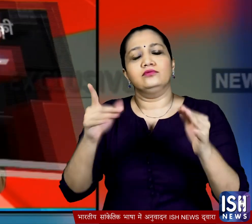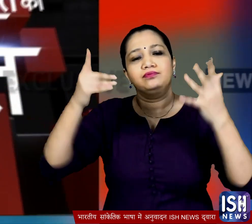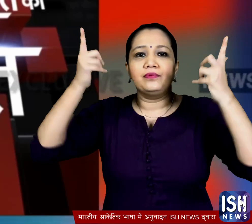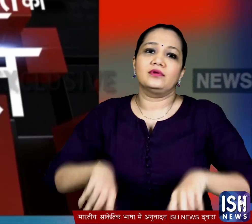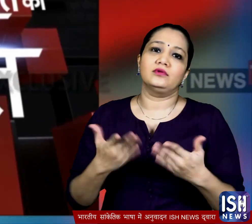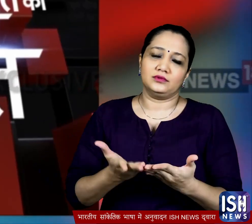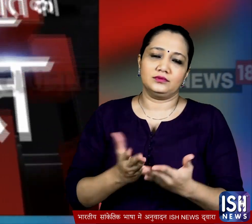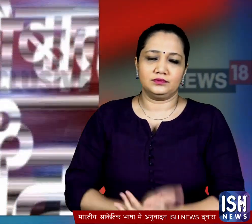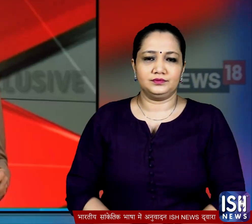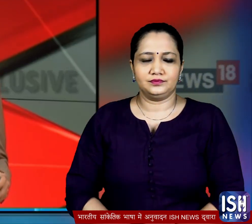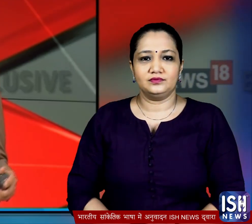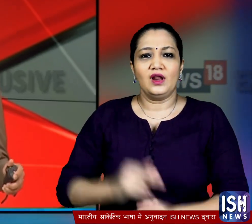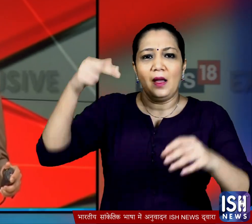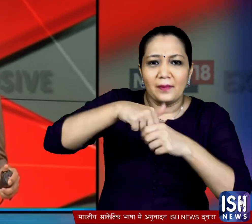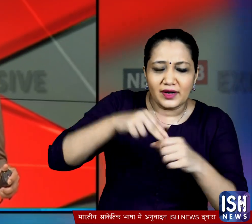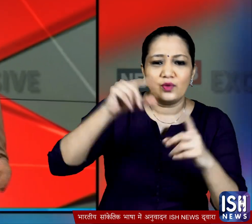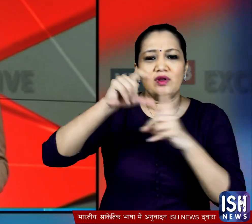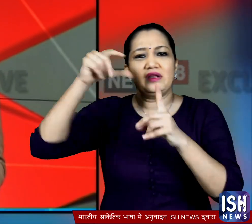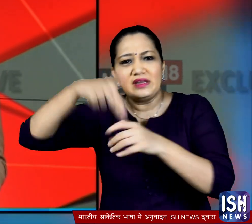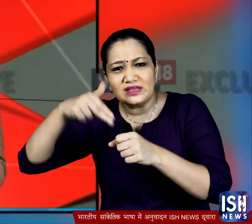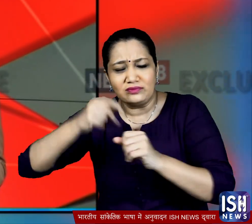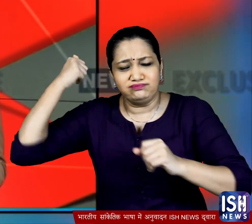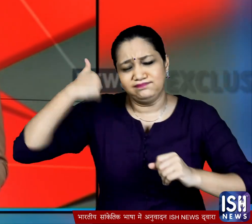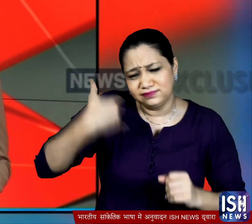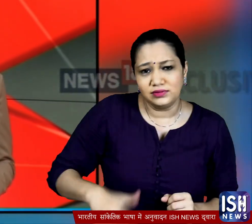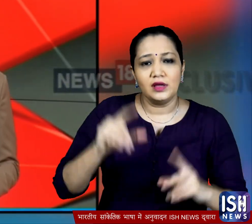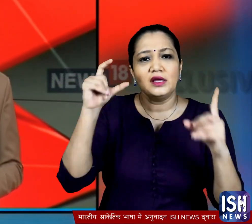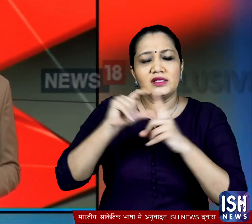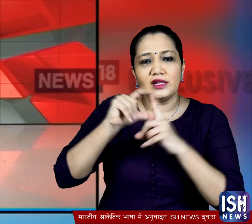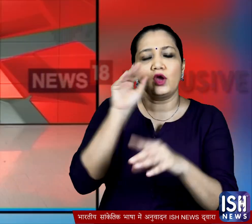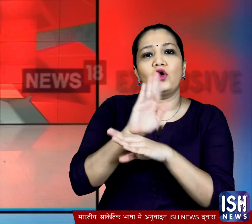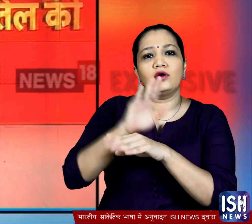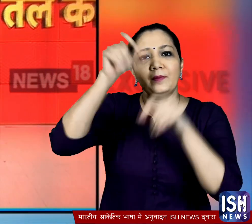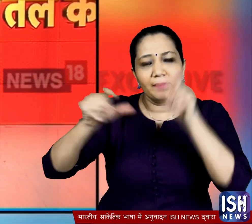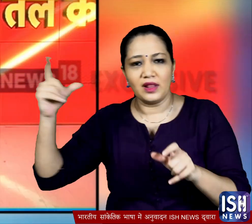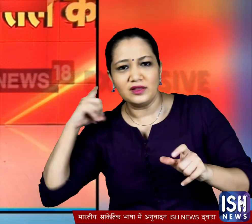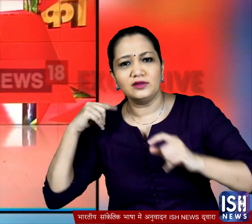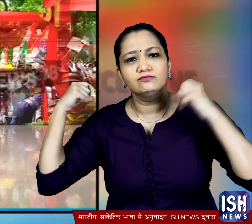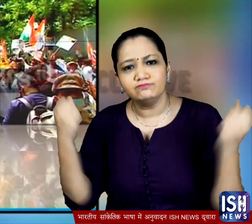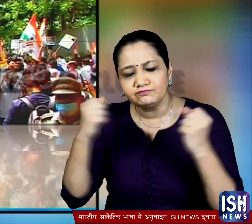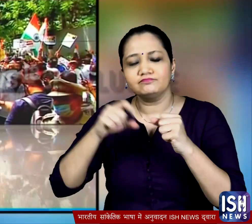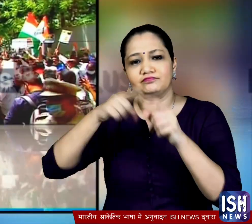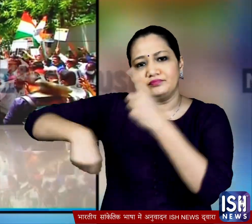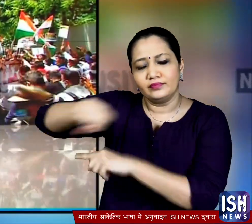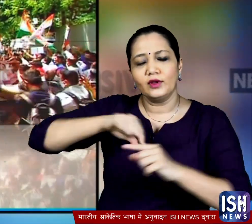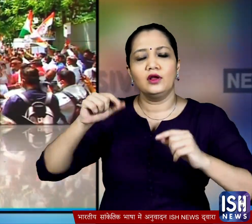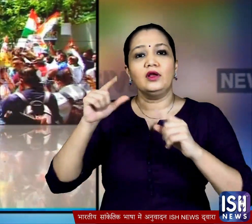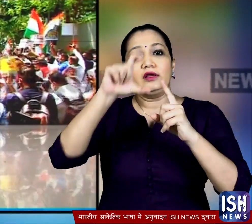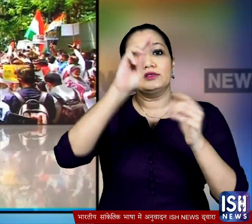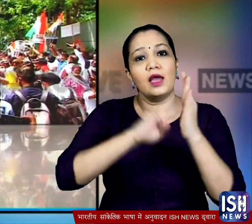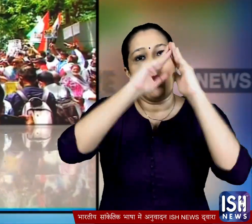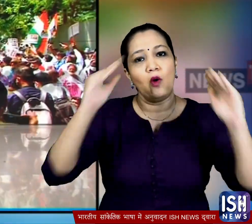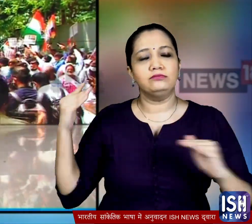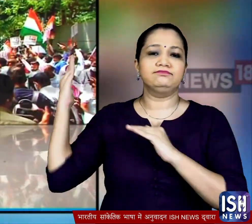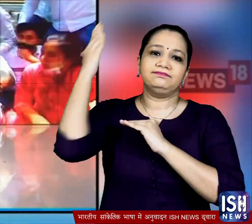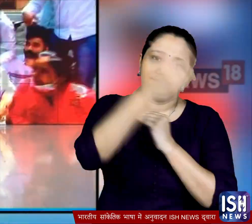तबाही मचा रही हैं। महंगे पेट्रोल और डीजल का विरोध करने के लिए दिल्ली में कांग्रेस के नेता और कार्यकर्ताओं की भीड़ मुख्यमंत्री के घर